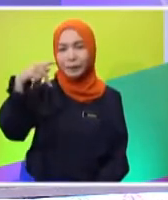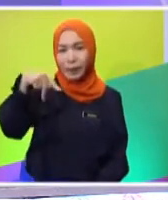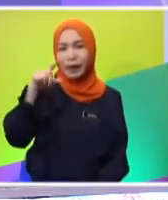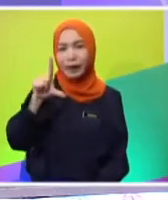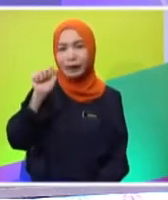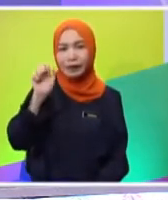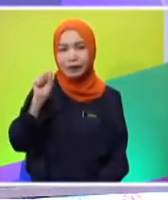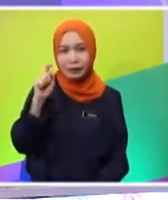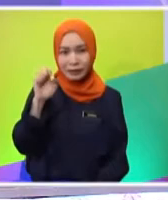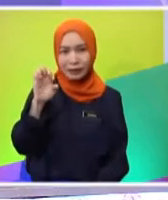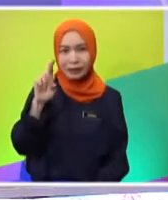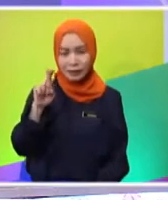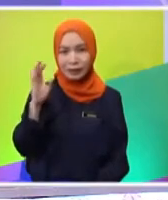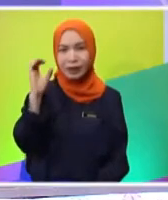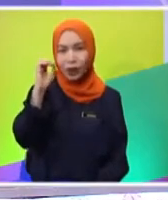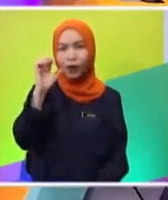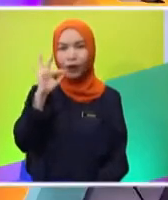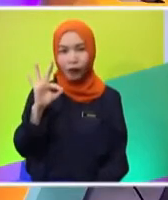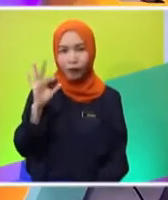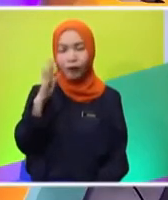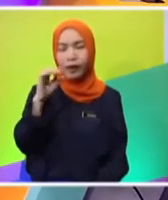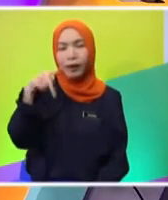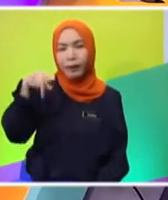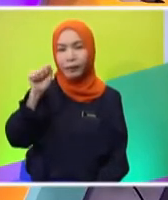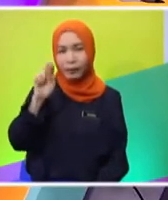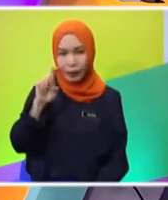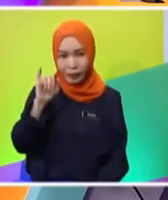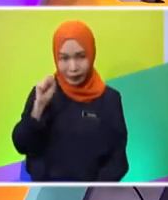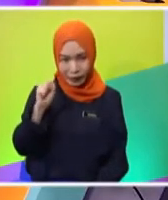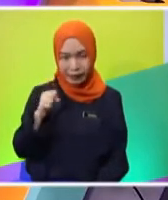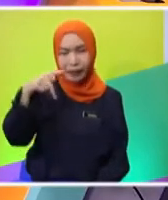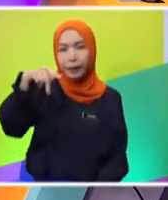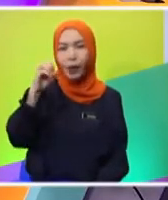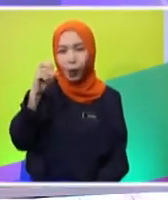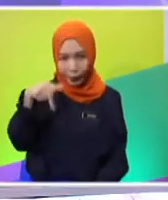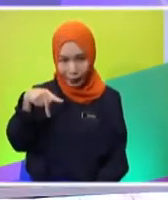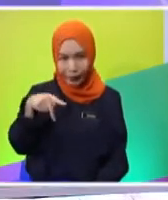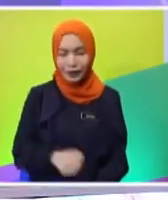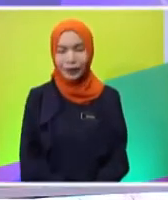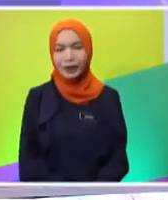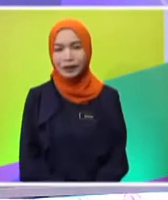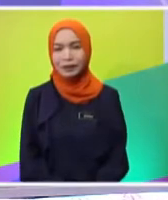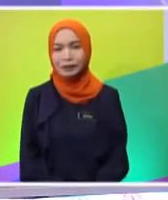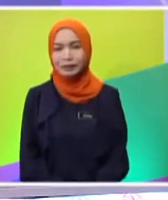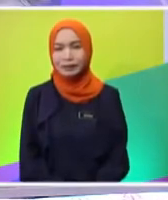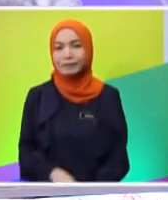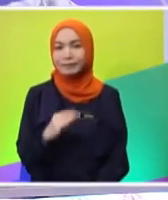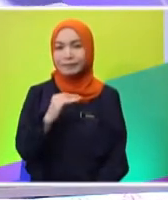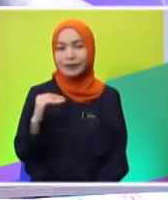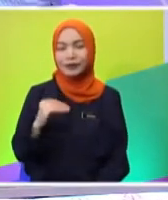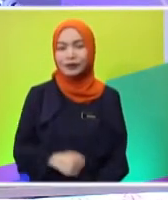ini bekas ya oke deh selain itu kita juga pelukan getah biasa Getah empedu